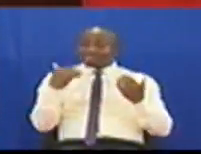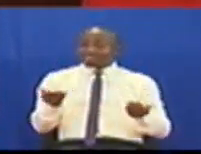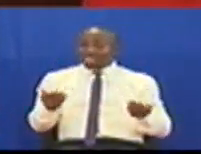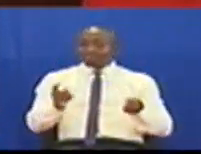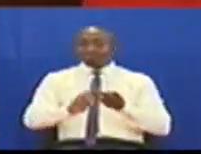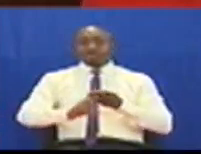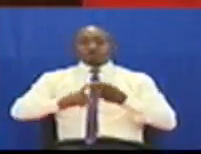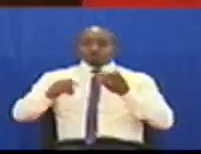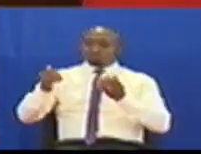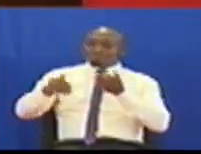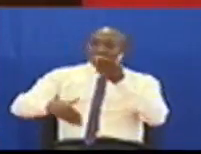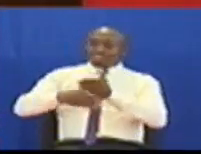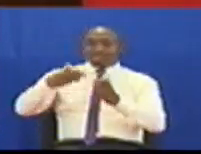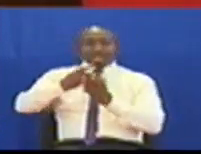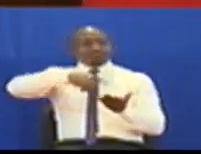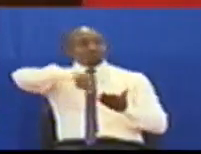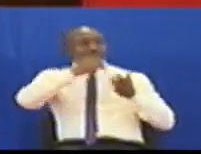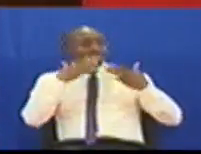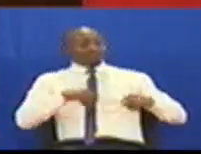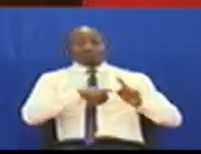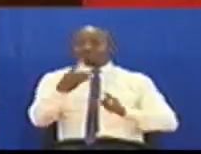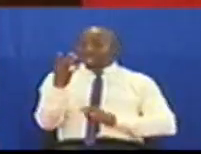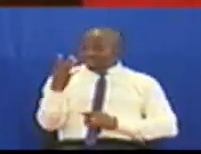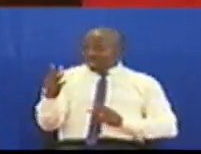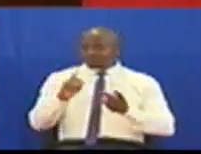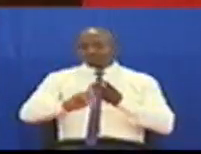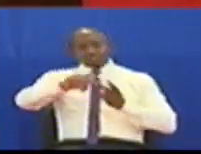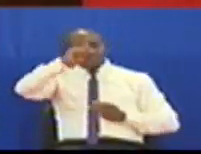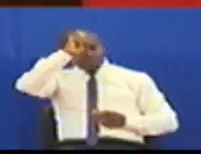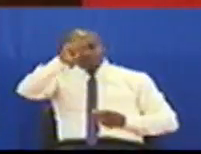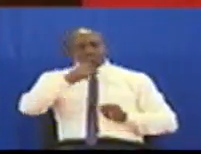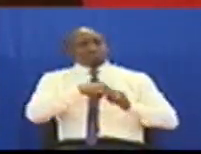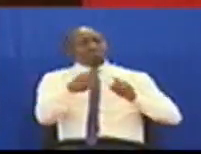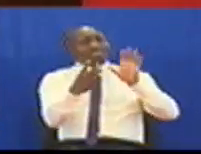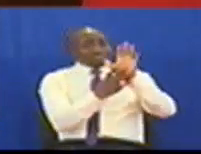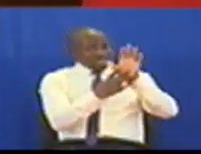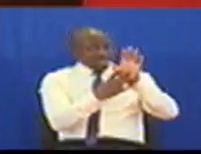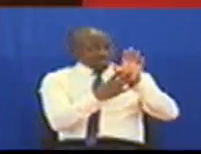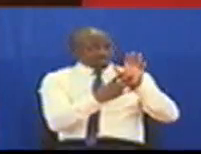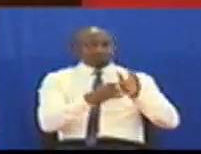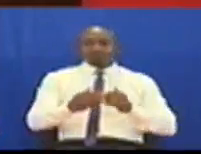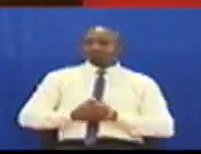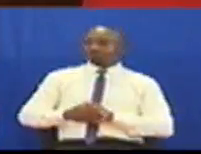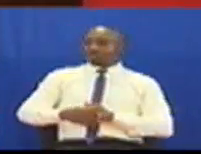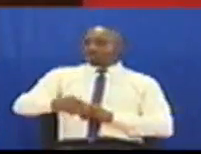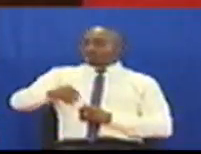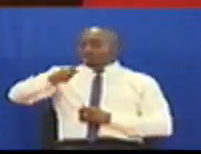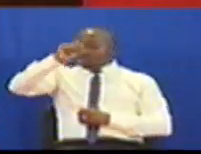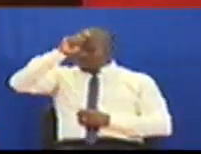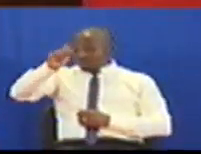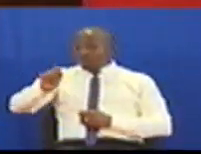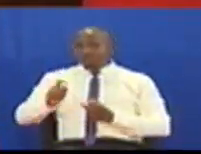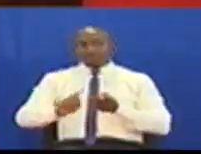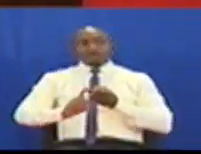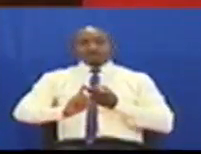vituo vya afya 400. Mheshimiwa Mwenyekiti, 900. Mheshimiwa Mwenyekiti,